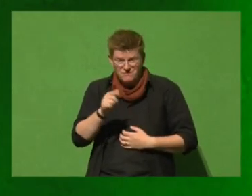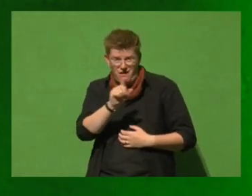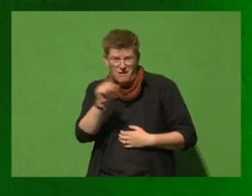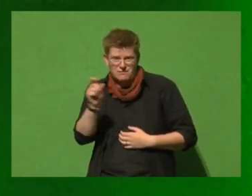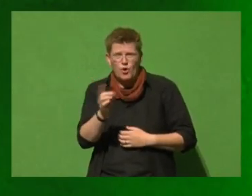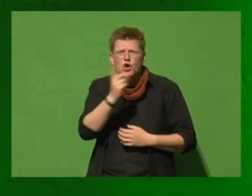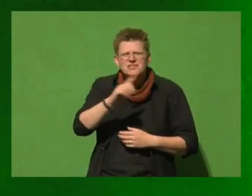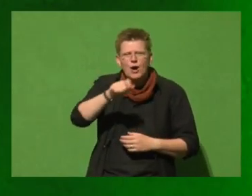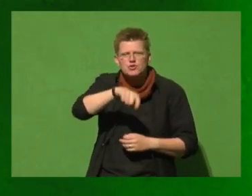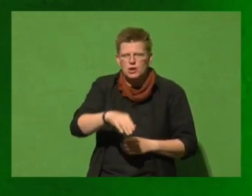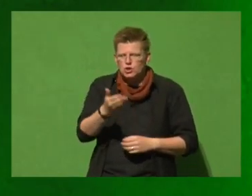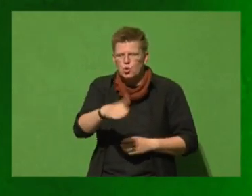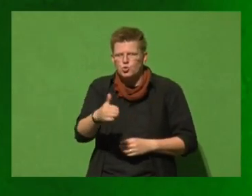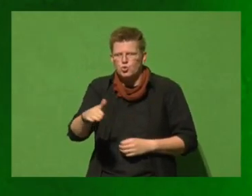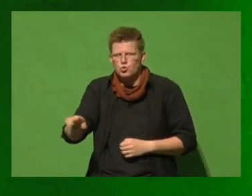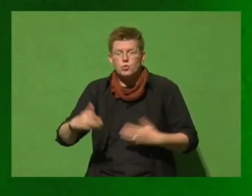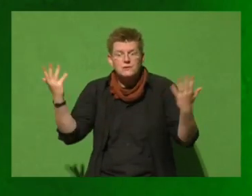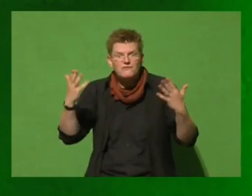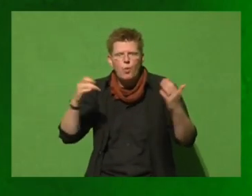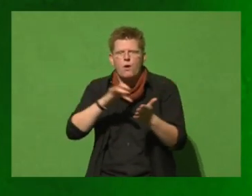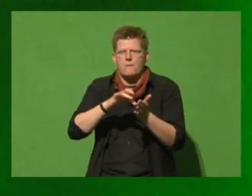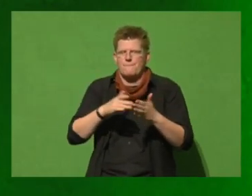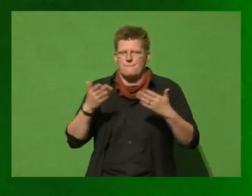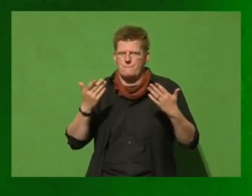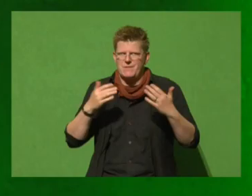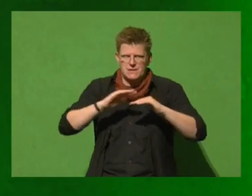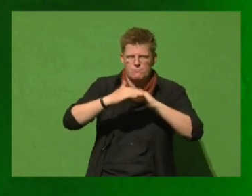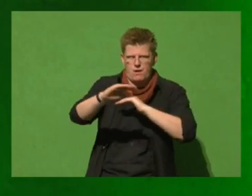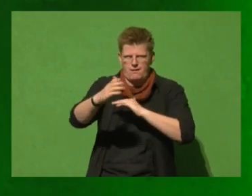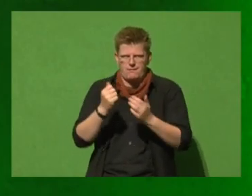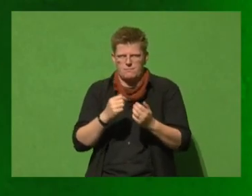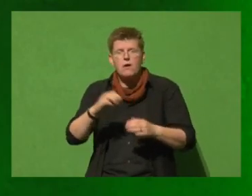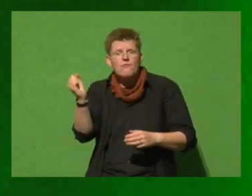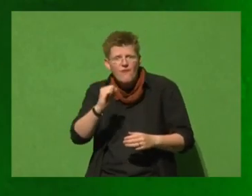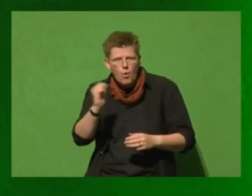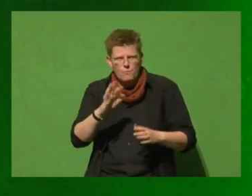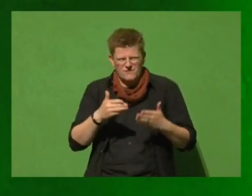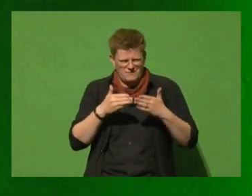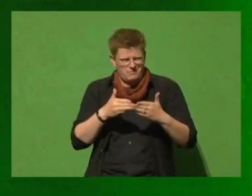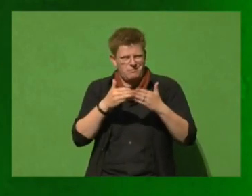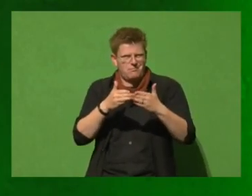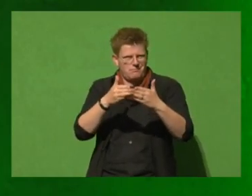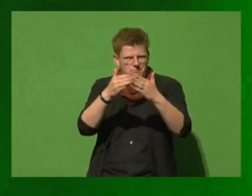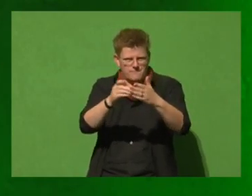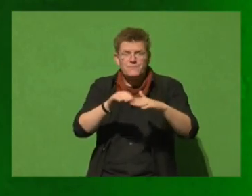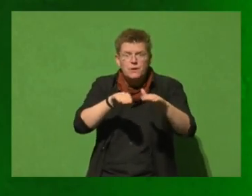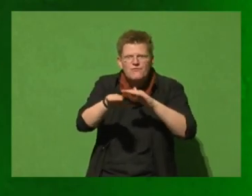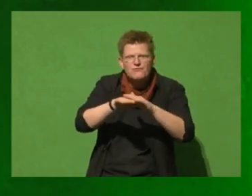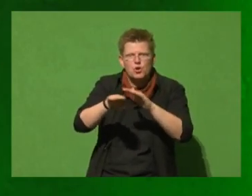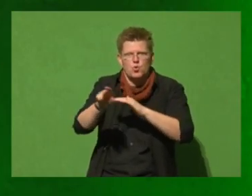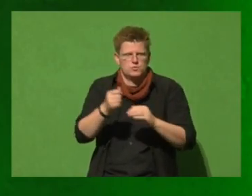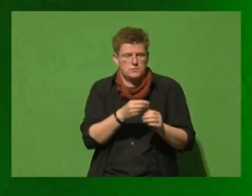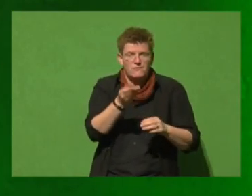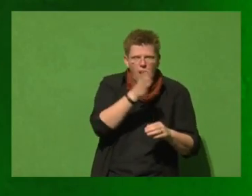Mittelmeer. Auf der Flucht vor Krieg, Armut und Verfolgung sehen viele Menschen in Europa ihre letzte Chance auf